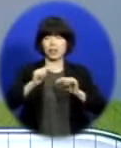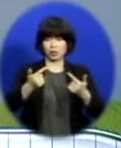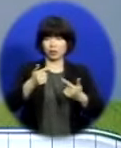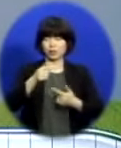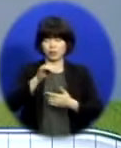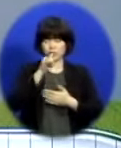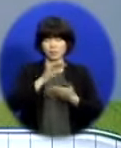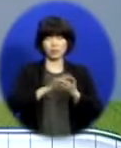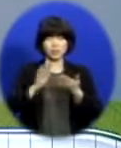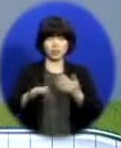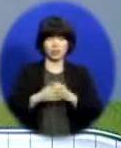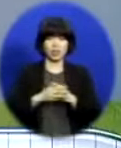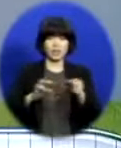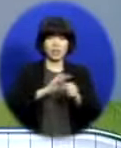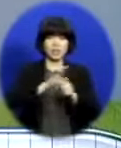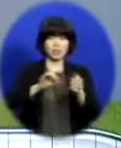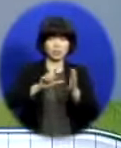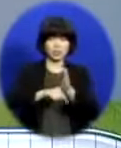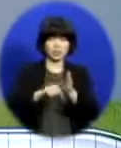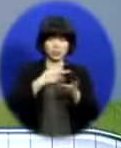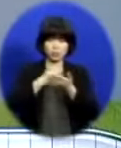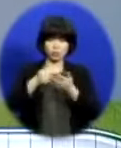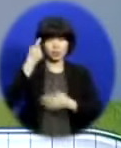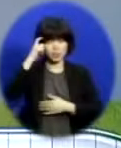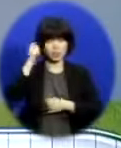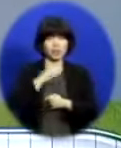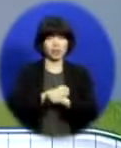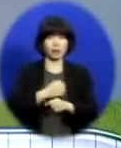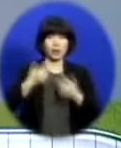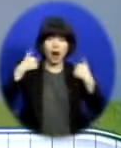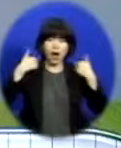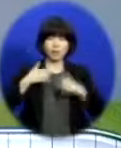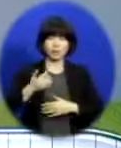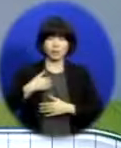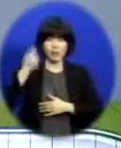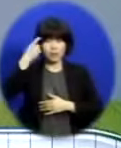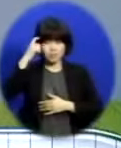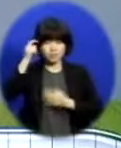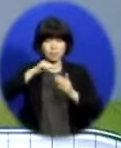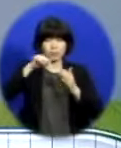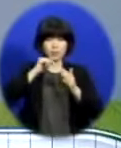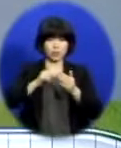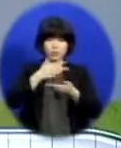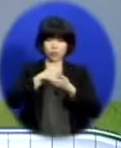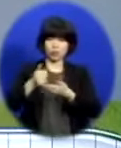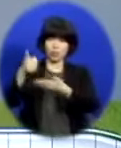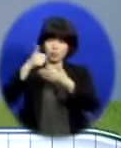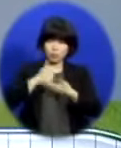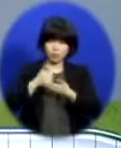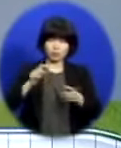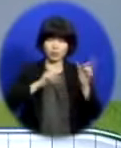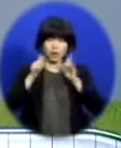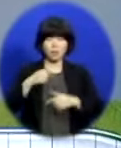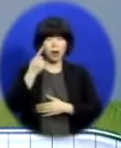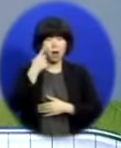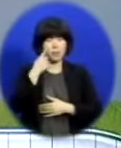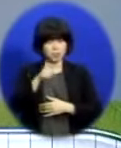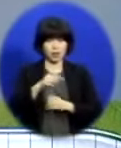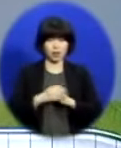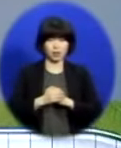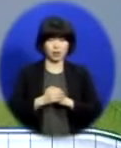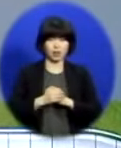겁니다 24시간 주님을 생각하고 항상 내가 내 의식 속에 주님을 모시고 살려고 한번 해 보시기